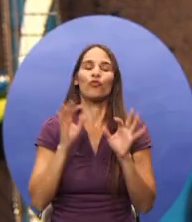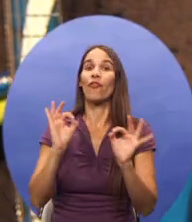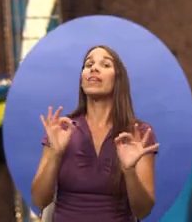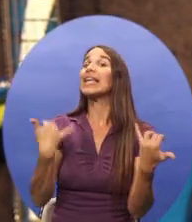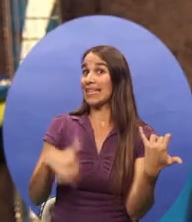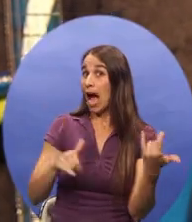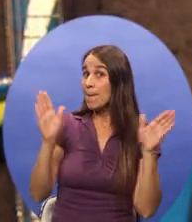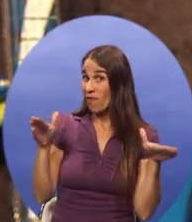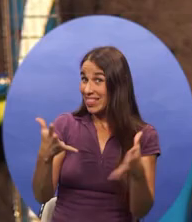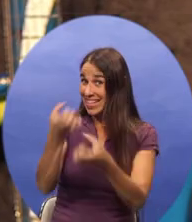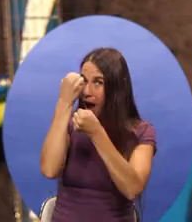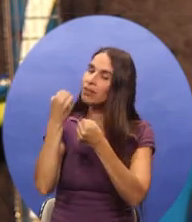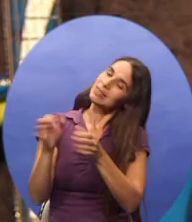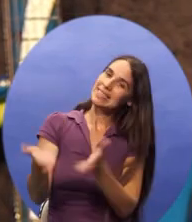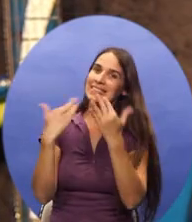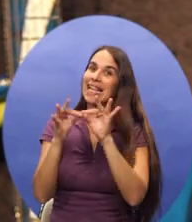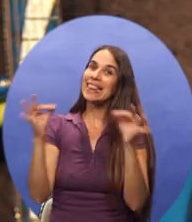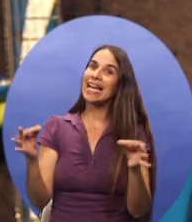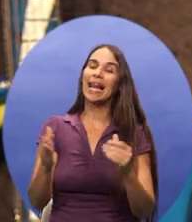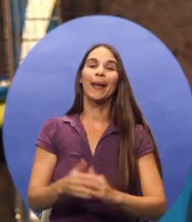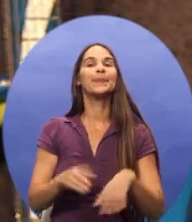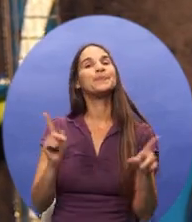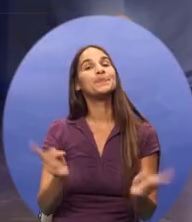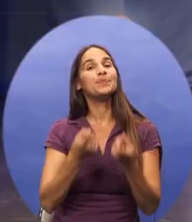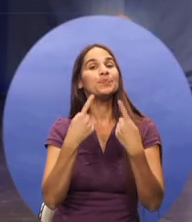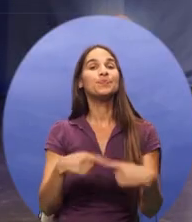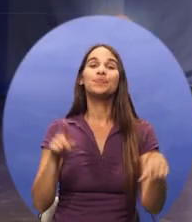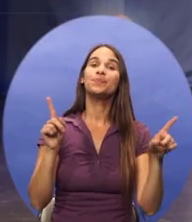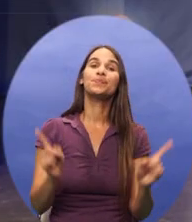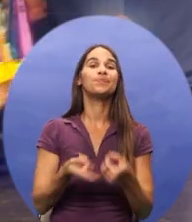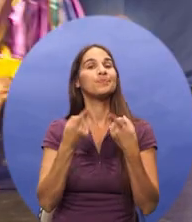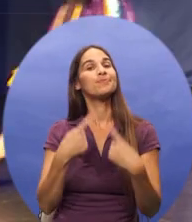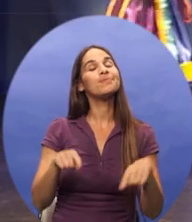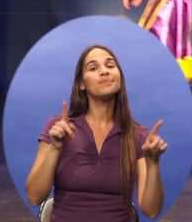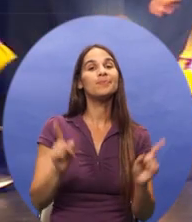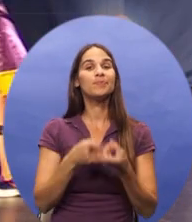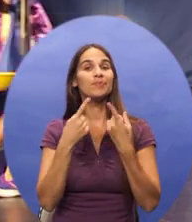אז תפוס את הגיטרה המעופפת ובוא נתחיל. קדימה!